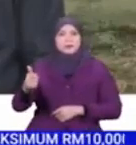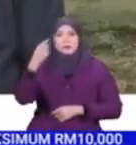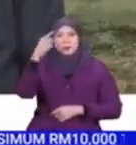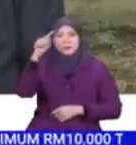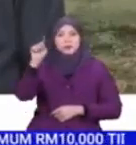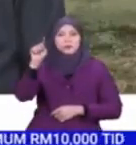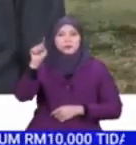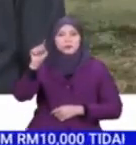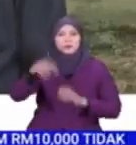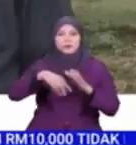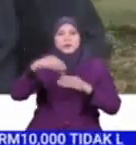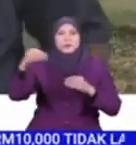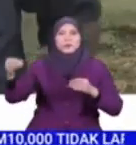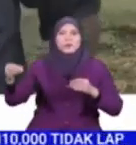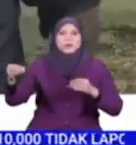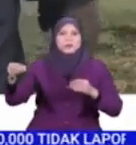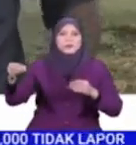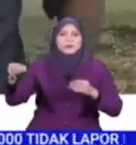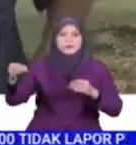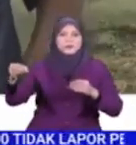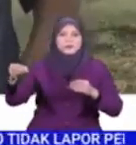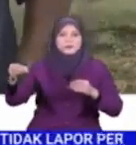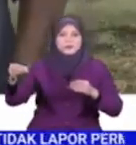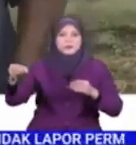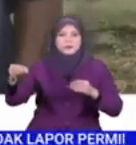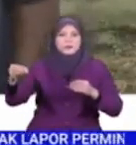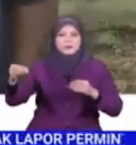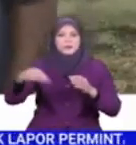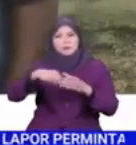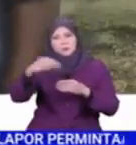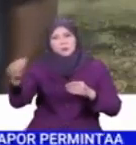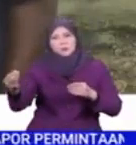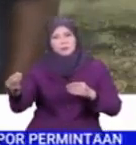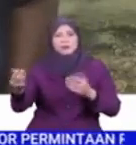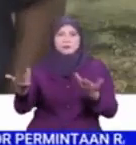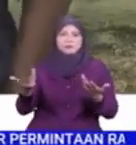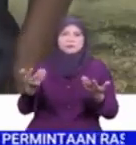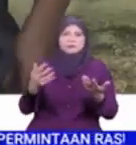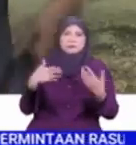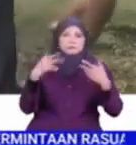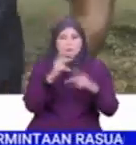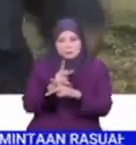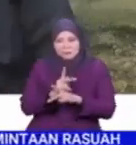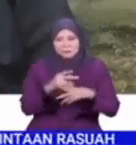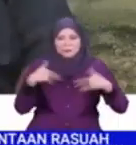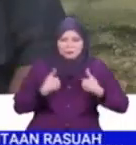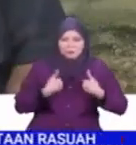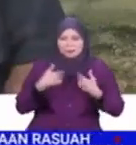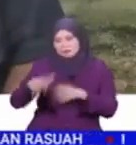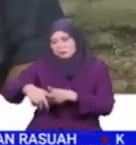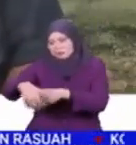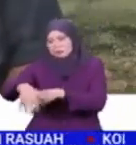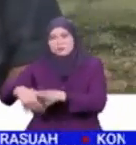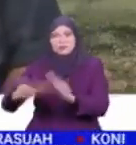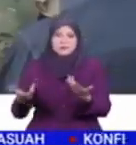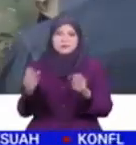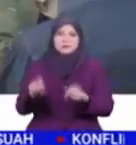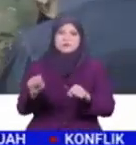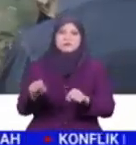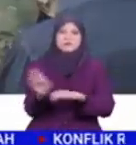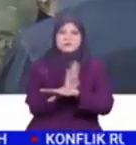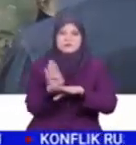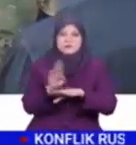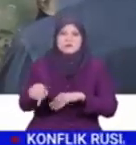pneumonia yang pengeluarannya Hotel ruminant kita serahkan kepada Hai musuh yang yang berminat hub